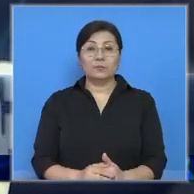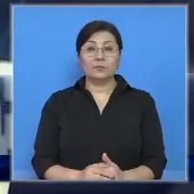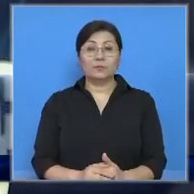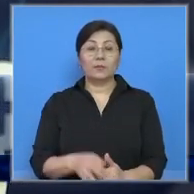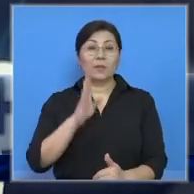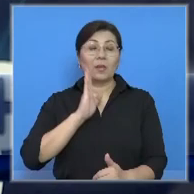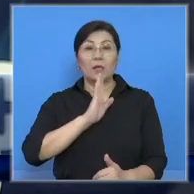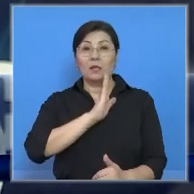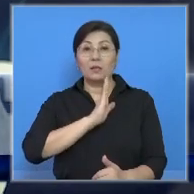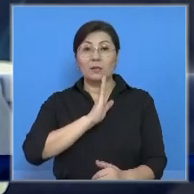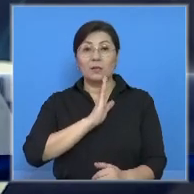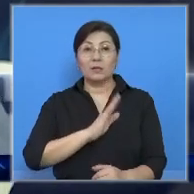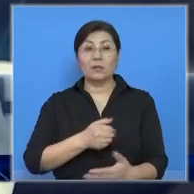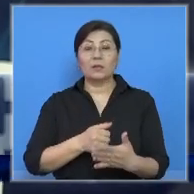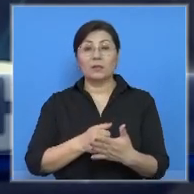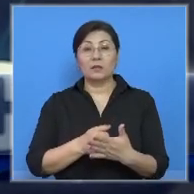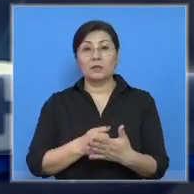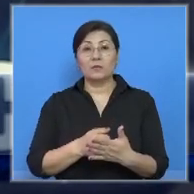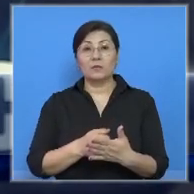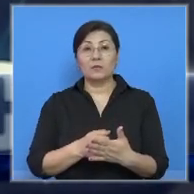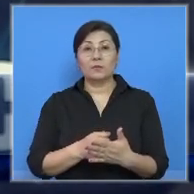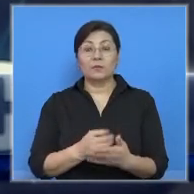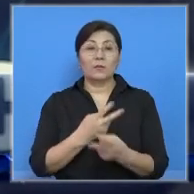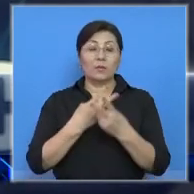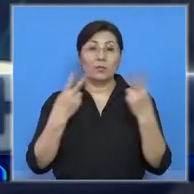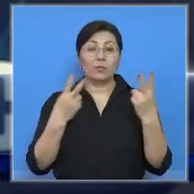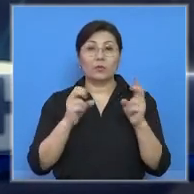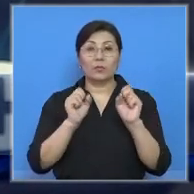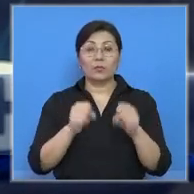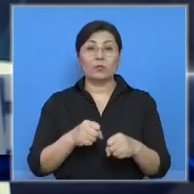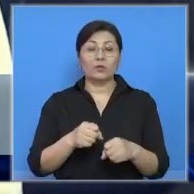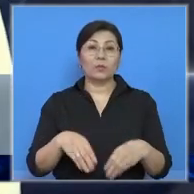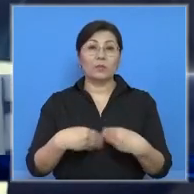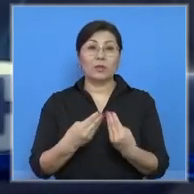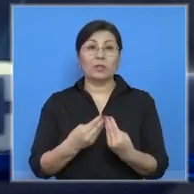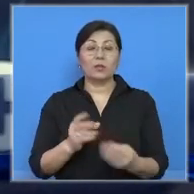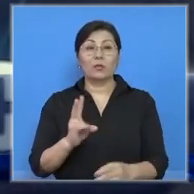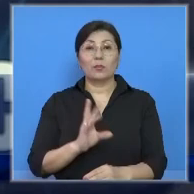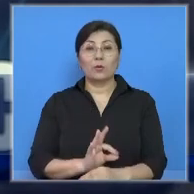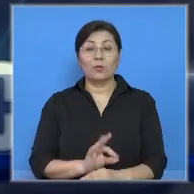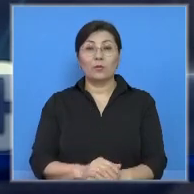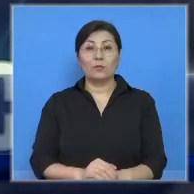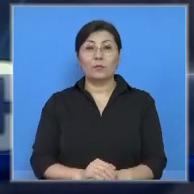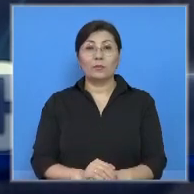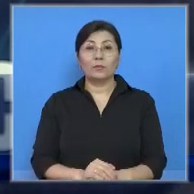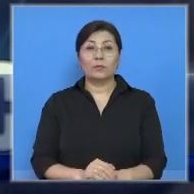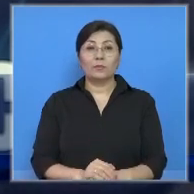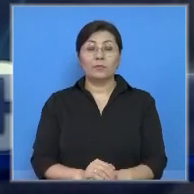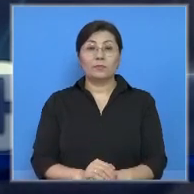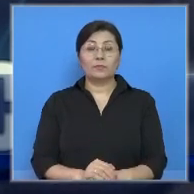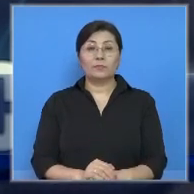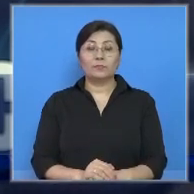әйел кісілеріне, әйелдеріне дейін сол жерде соны көруге соған рұқсат бергендігі айтылады. Бірақ жағы